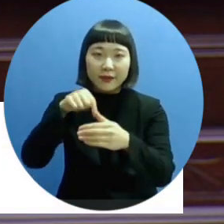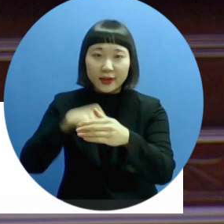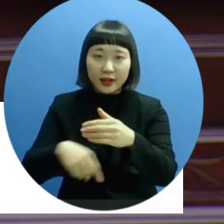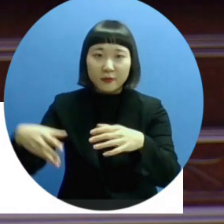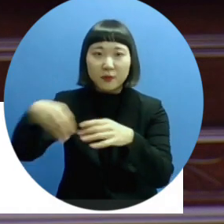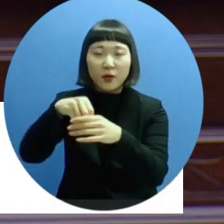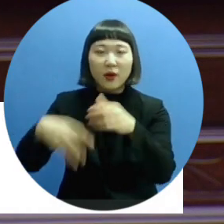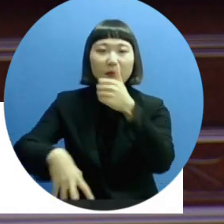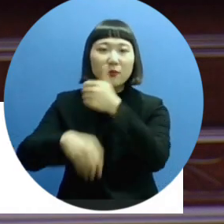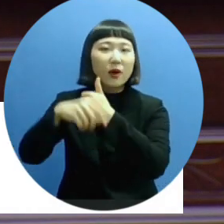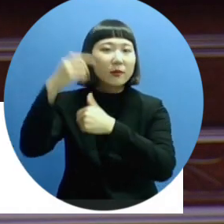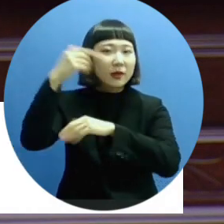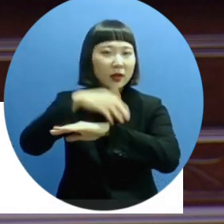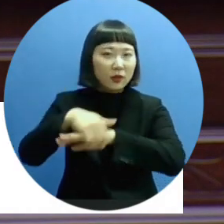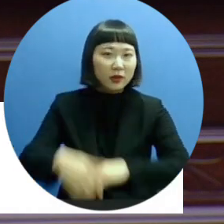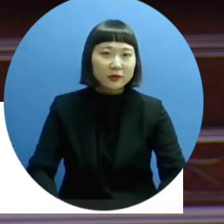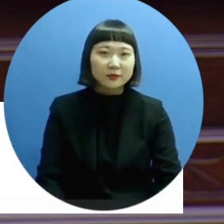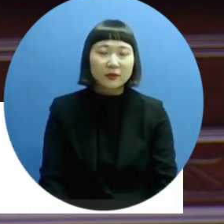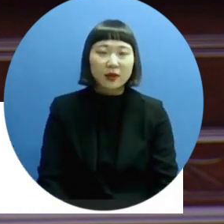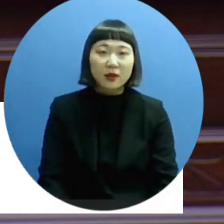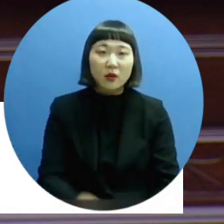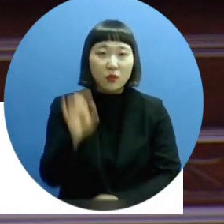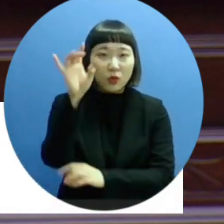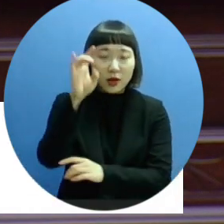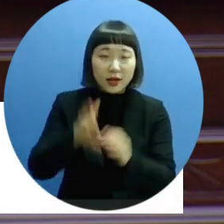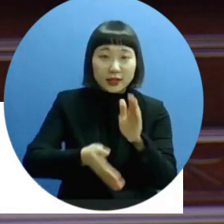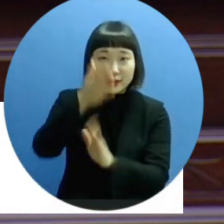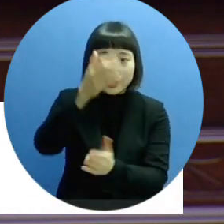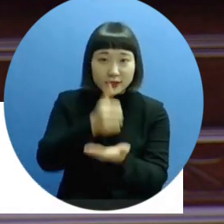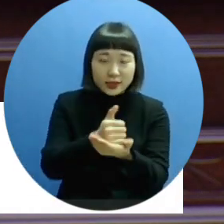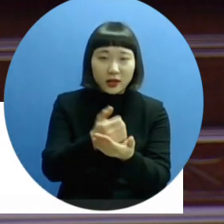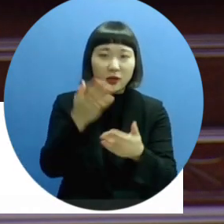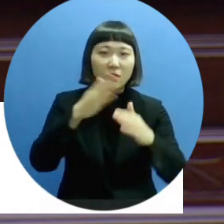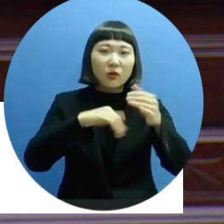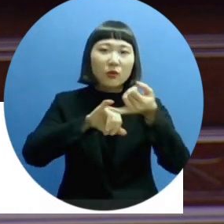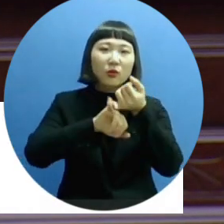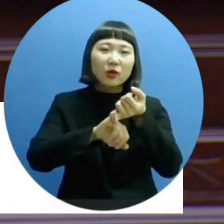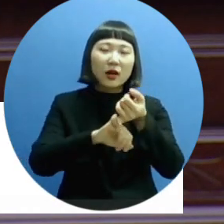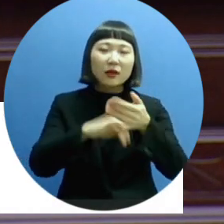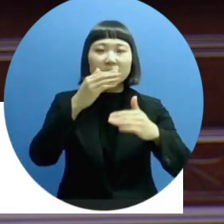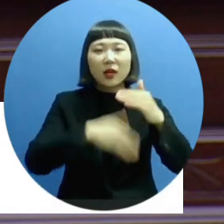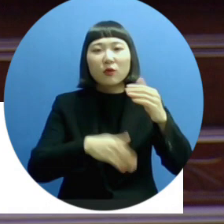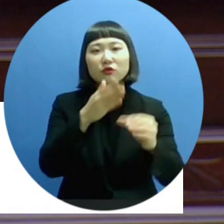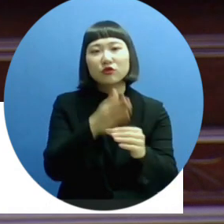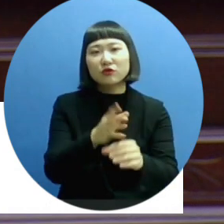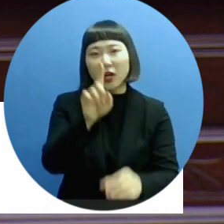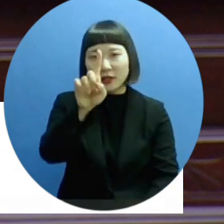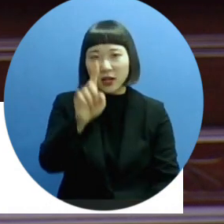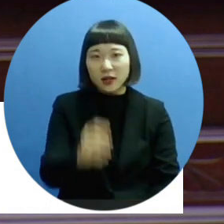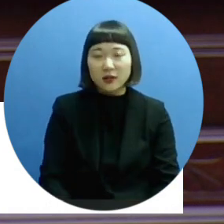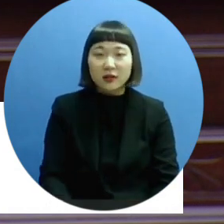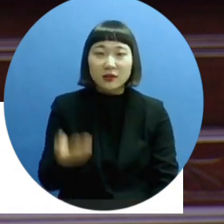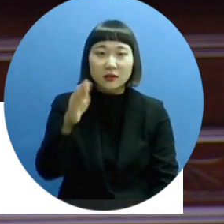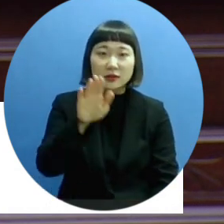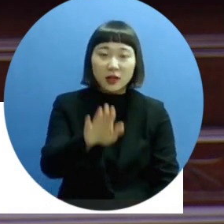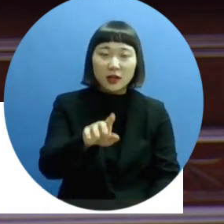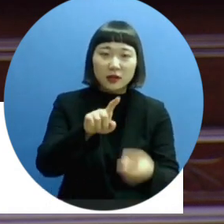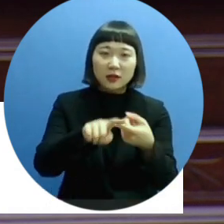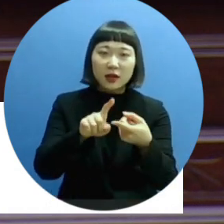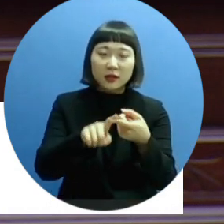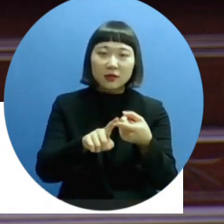공약 중에 하나였습니다. 그런데 만들어진 지 1년도 되지 않아 그것을 다시 과 단위로 격화시킨다는